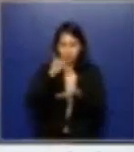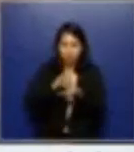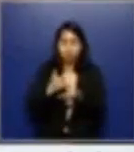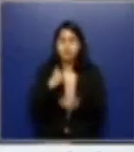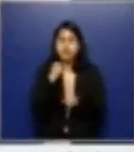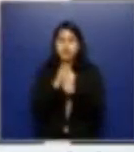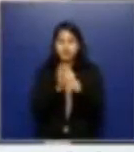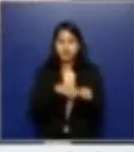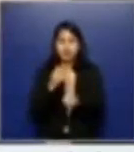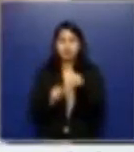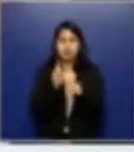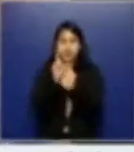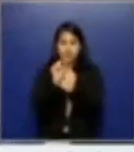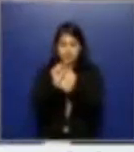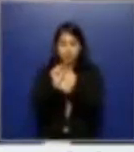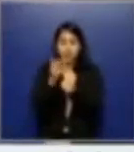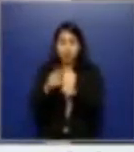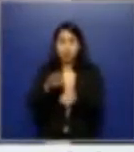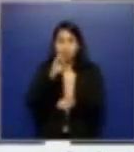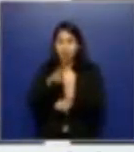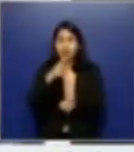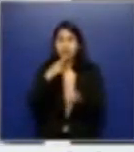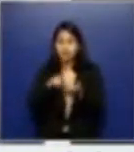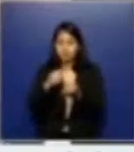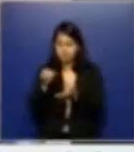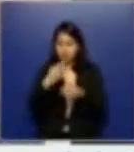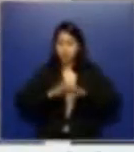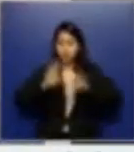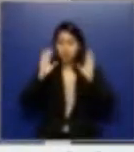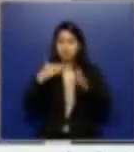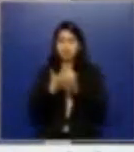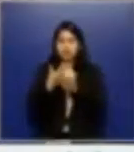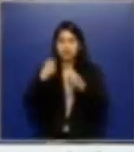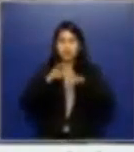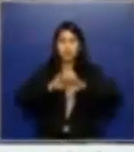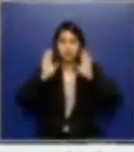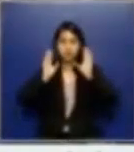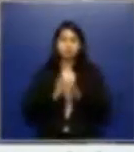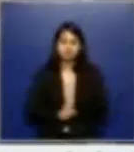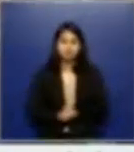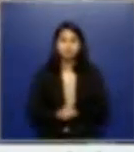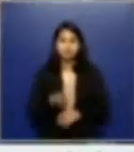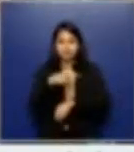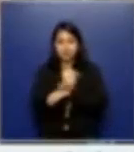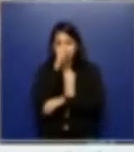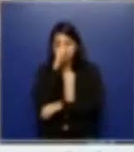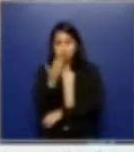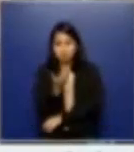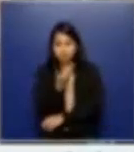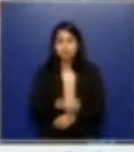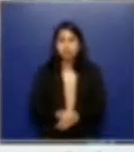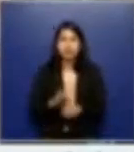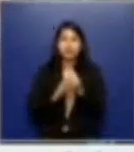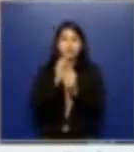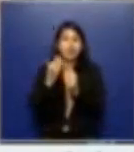านมาเป็น20 ปีอ่ะจู่ๆถูกเลิกจ้างแบบกระทัน ครับท่านประธานที่เคารพครับนี่เหตุเกิด